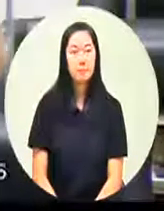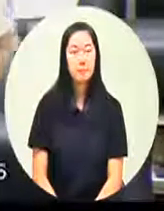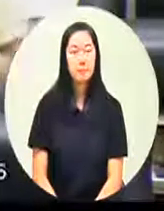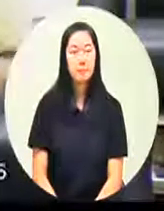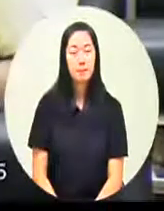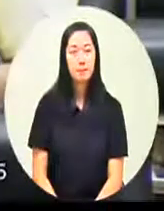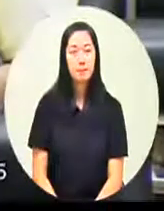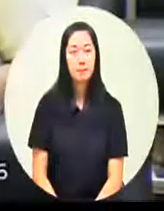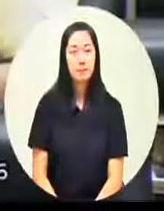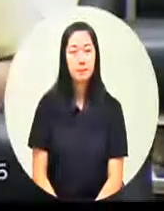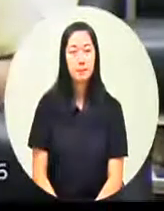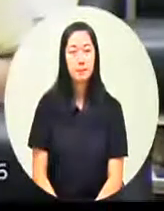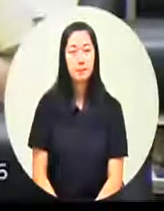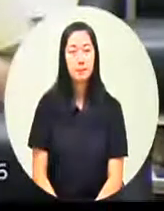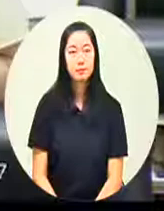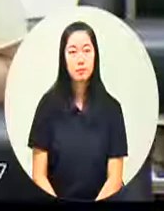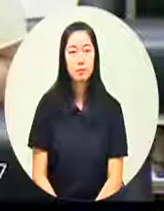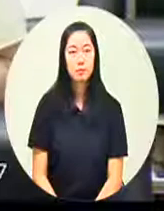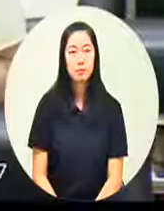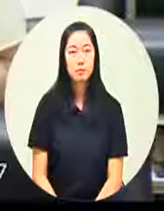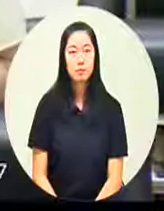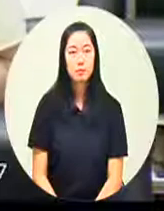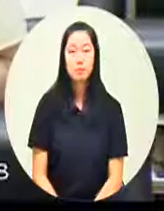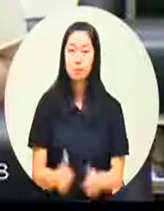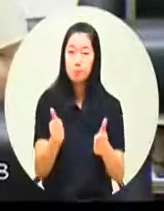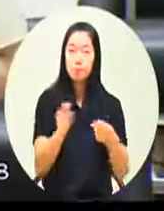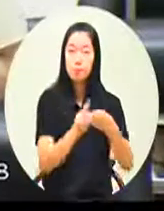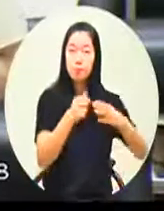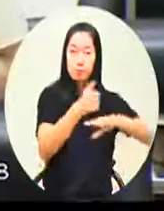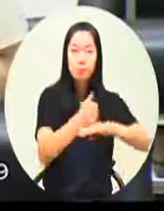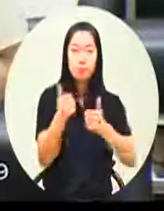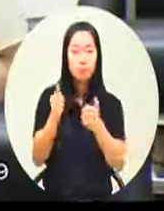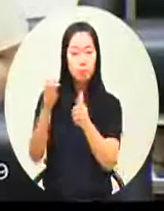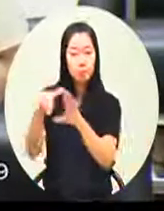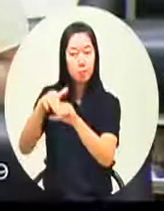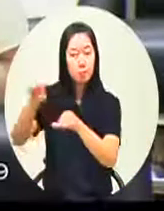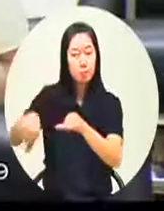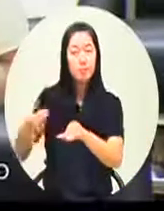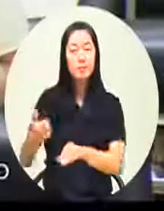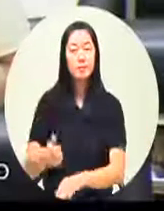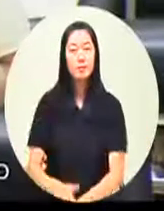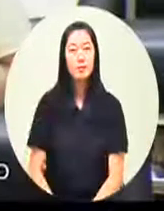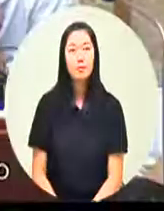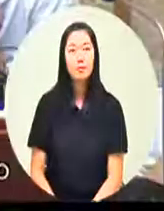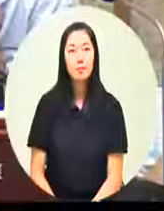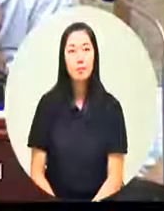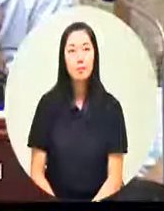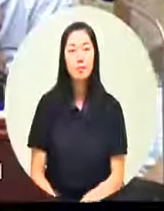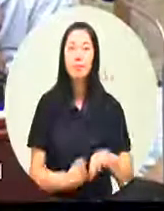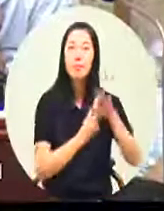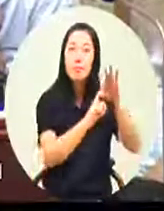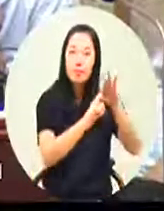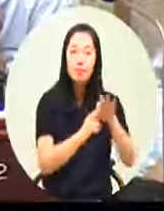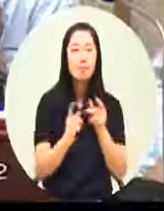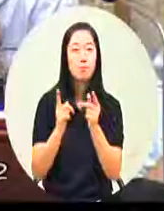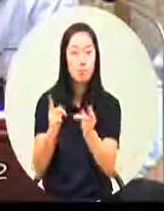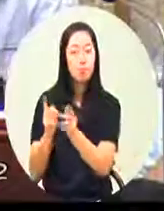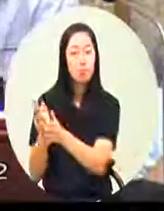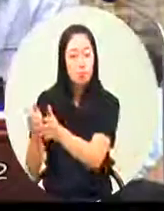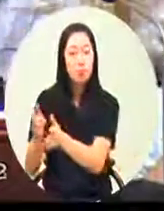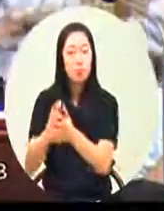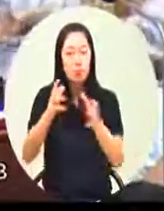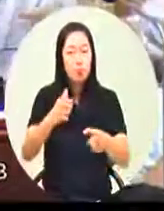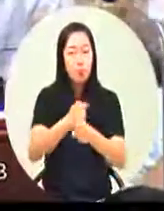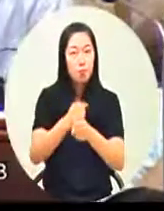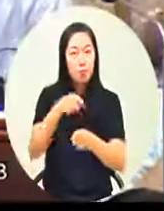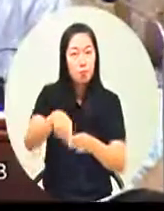捷运局吴局长请答复。 感谢主席，感谢刘议员。大众运输系统的建制是跟城市